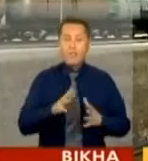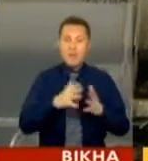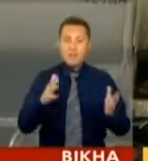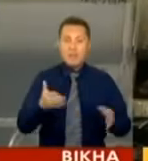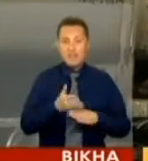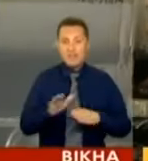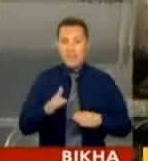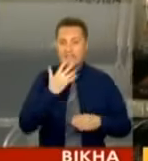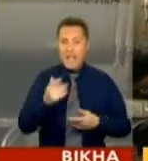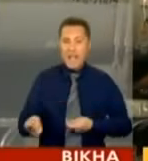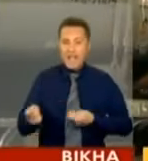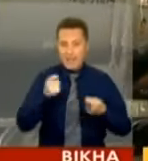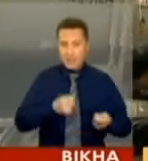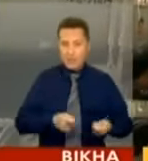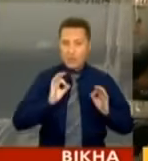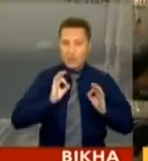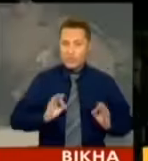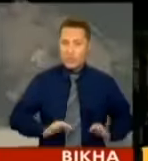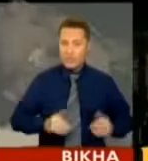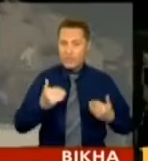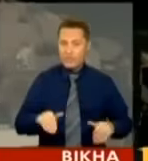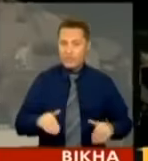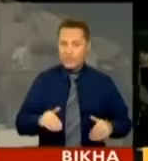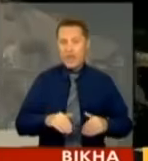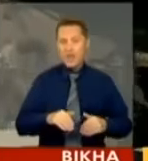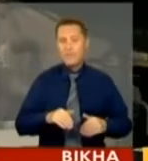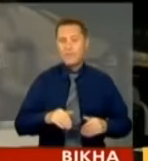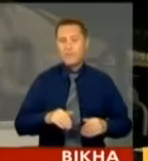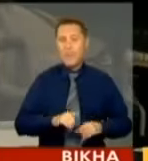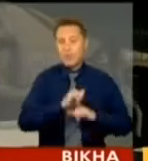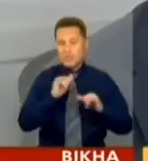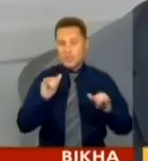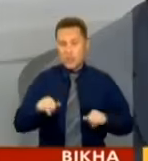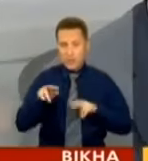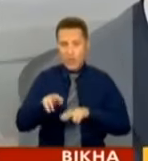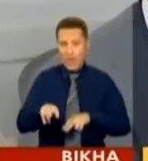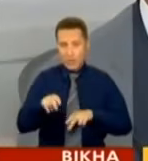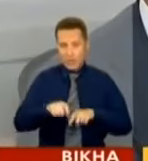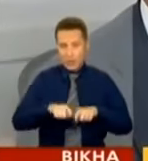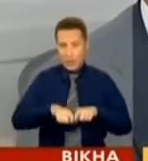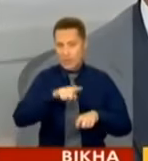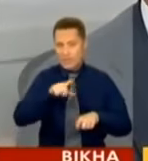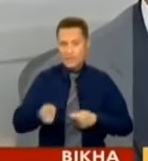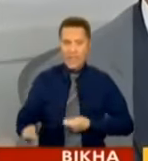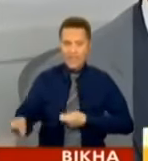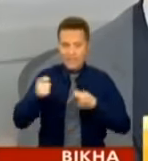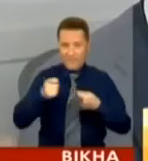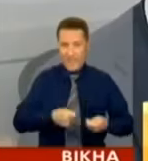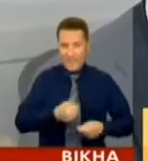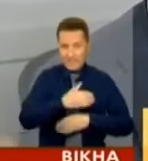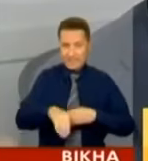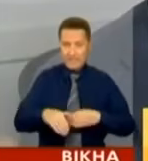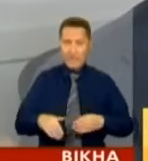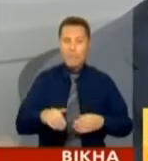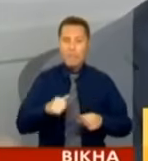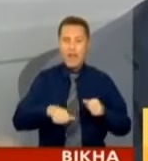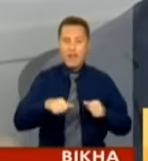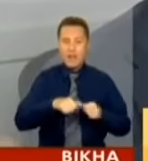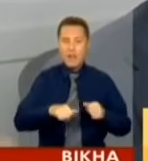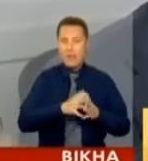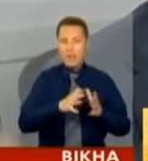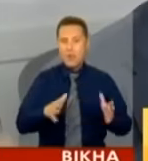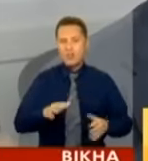– це імпорт. Чиновники вже заходилися посилювати контроль за ввезеним пальним. Більше, безусловно, злоупотреблений